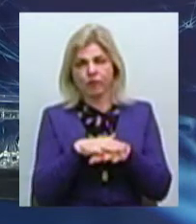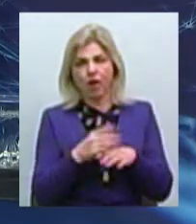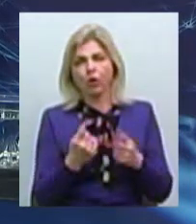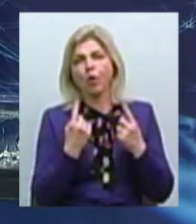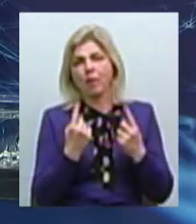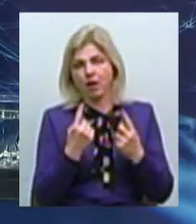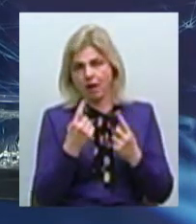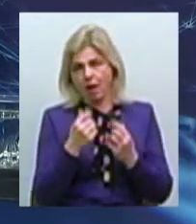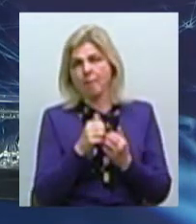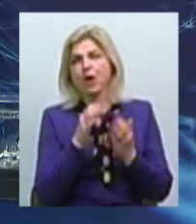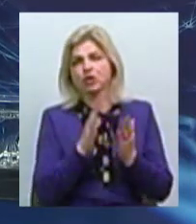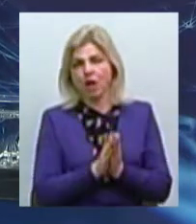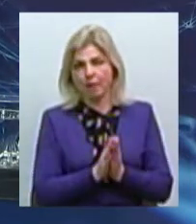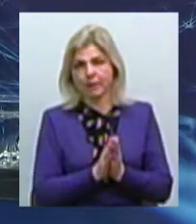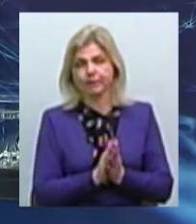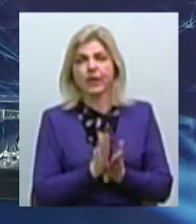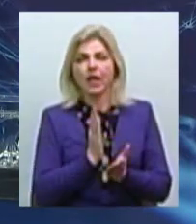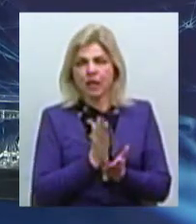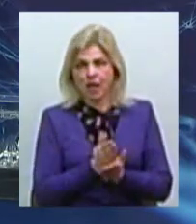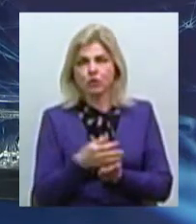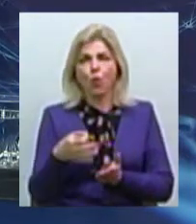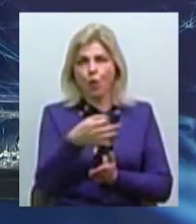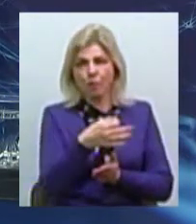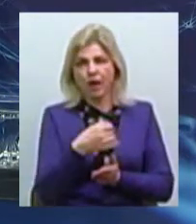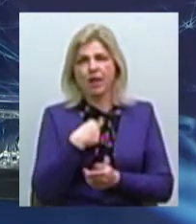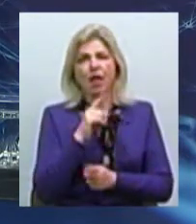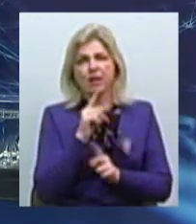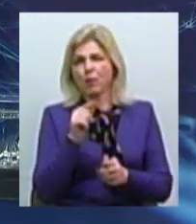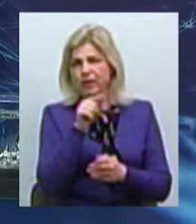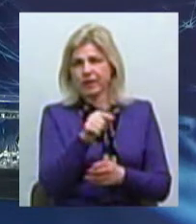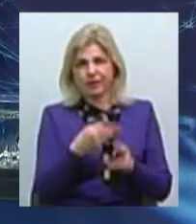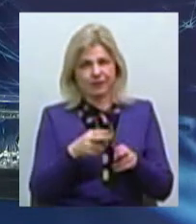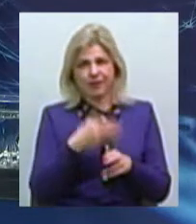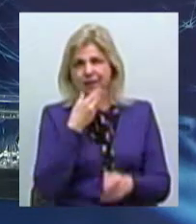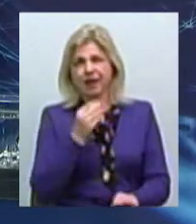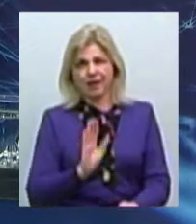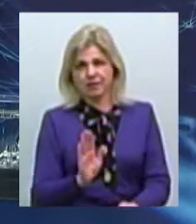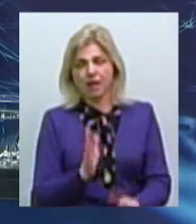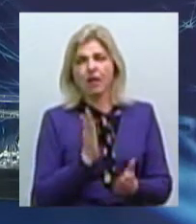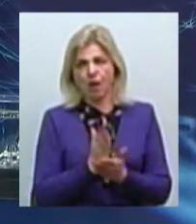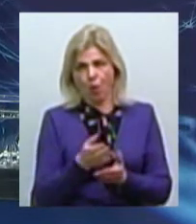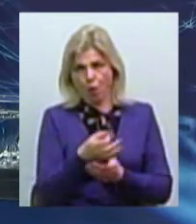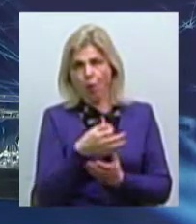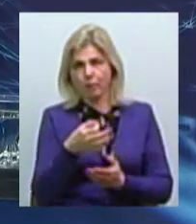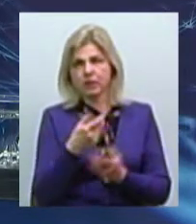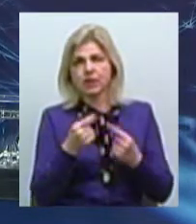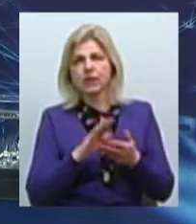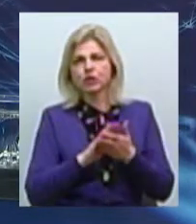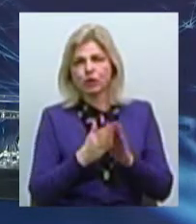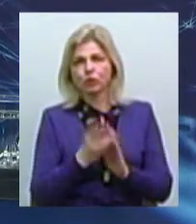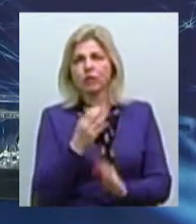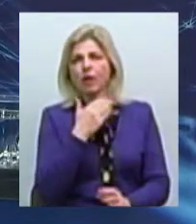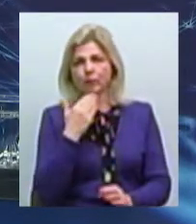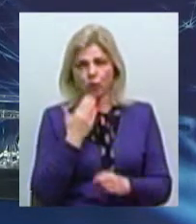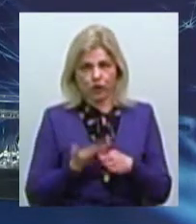до глобального есть области а не буду тыкать пальцем это не красиво но есть области где ситуация намного тяжелее